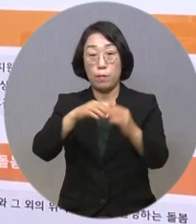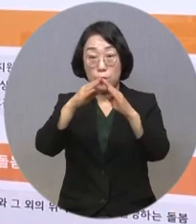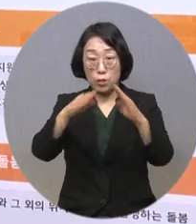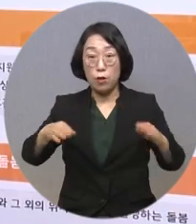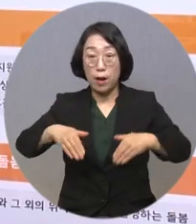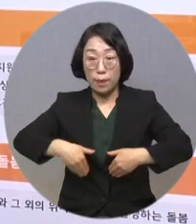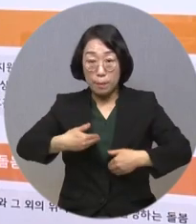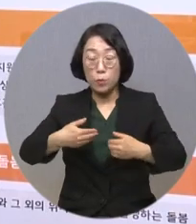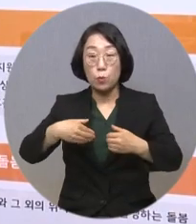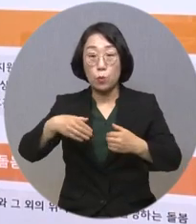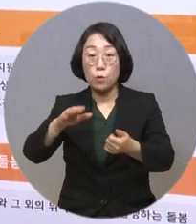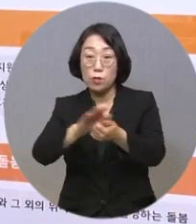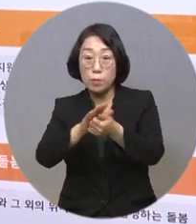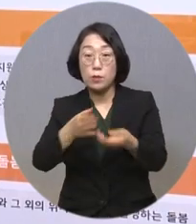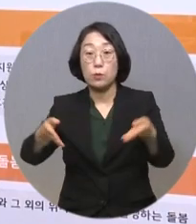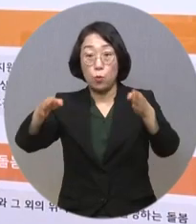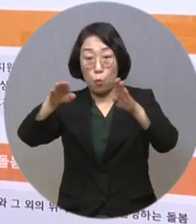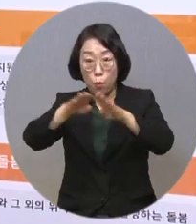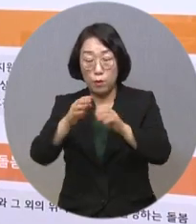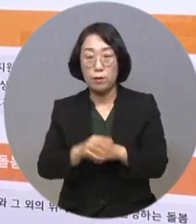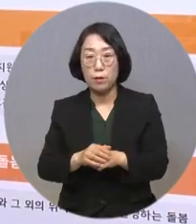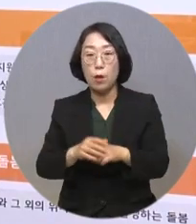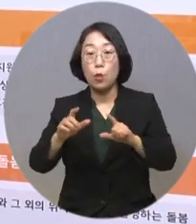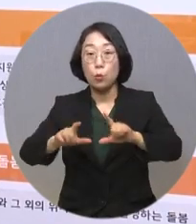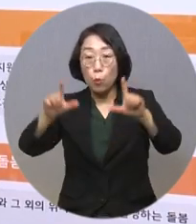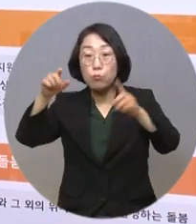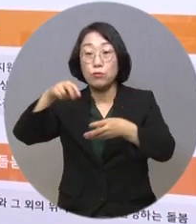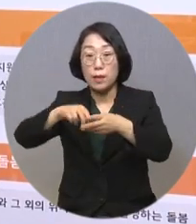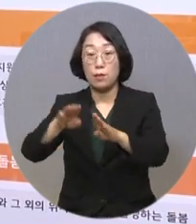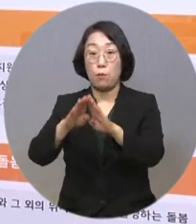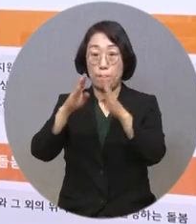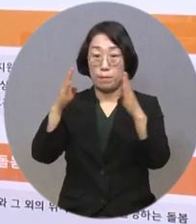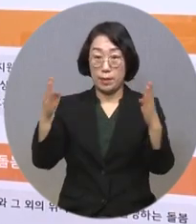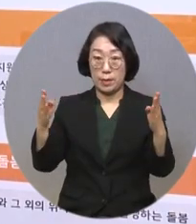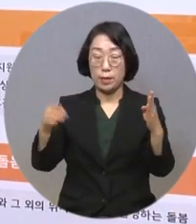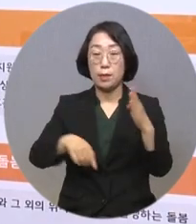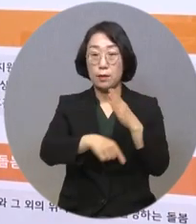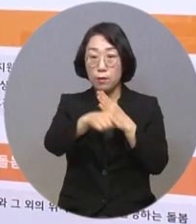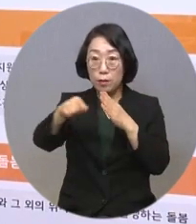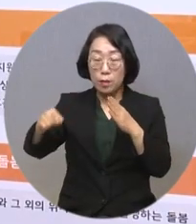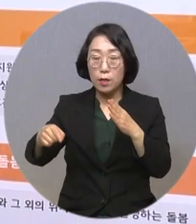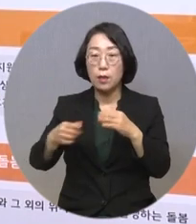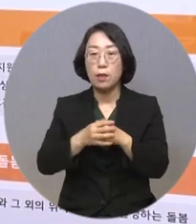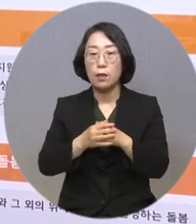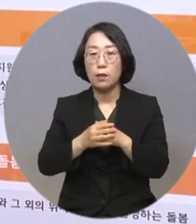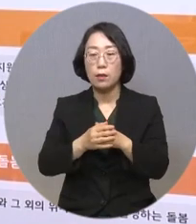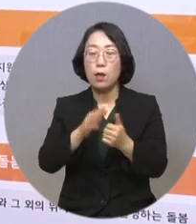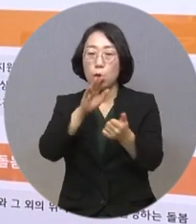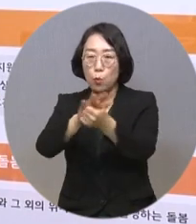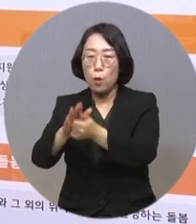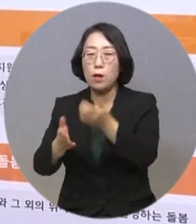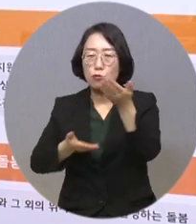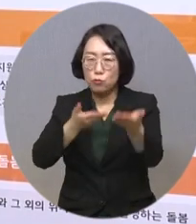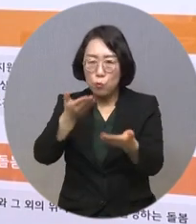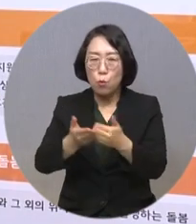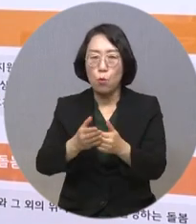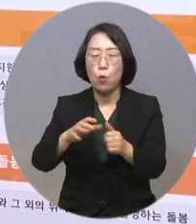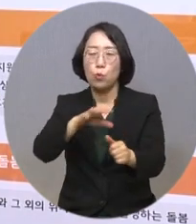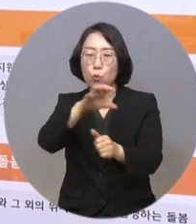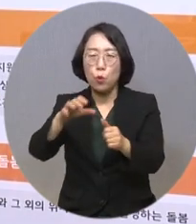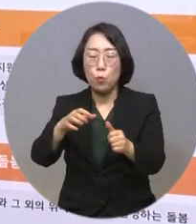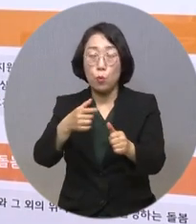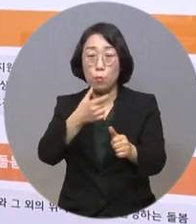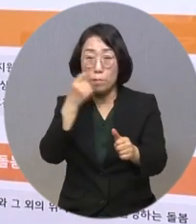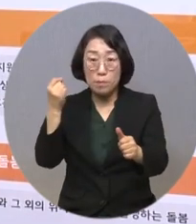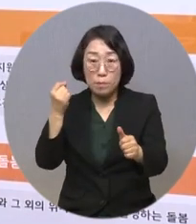서비스와는 동부 종합 제가 센터 개소를 통해 전남 도민에게 돌봄 서비스를 제공하고 크루 날 구로 발생한 돌본 공백을